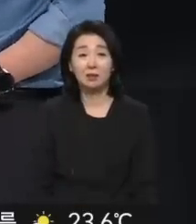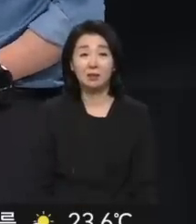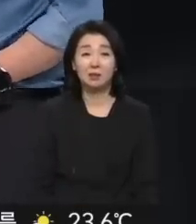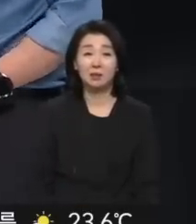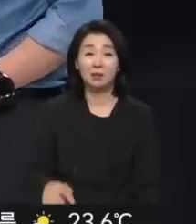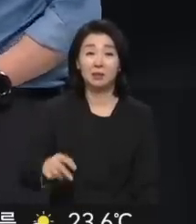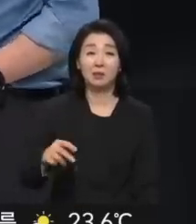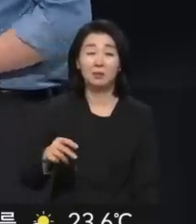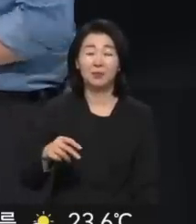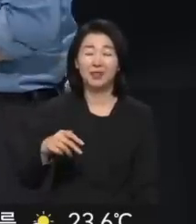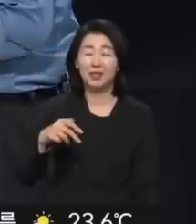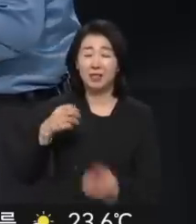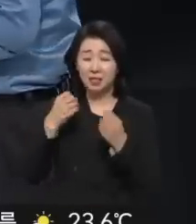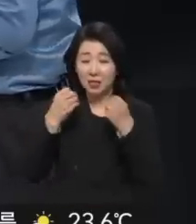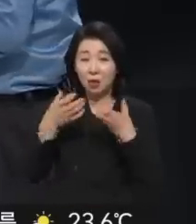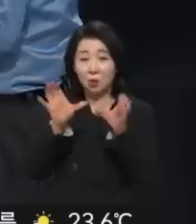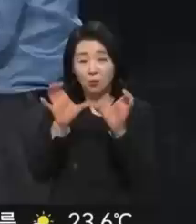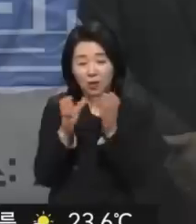신정일체론을 꺼내 들었습니다.